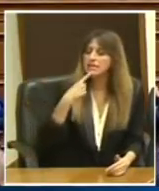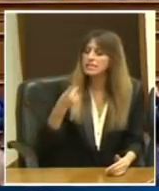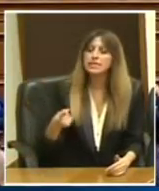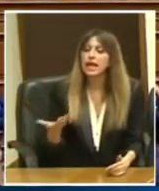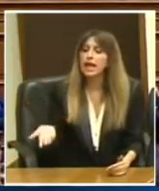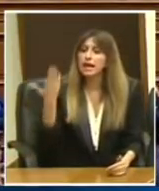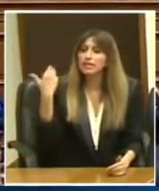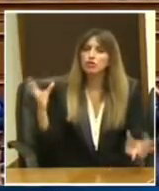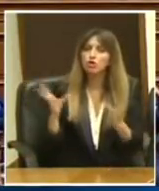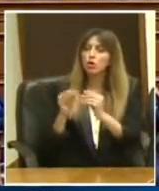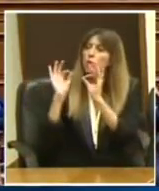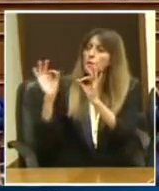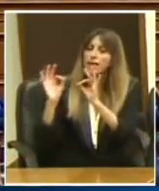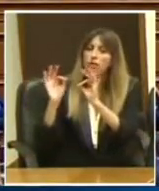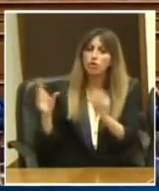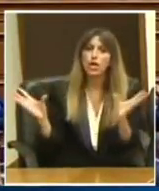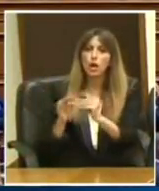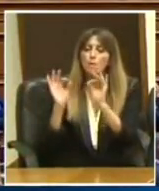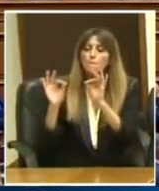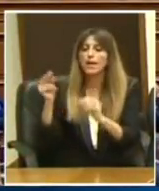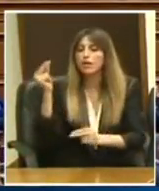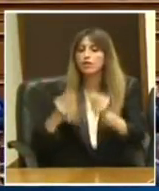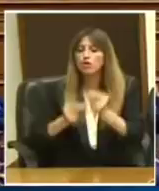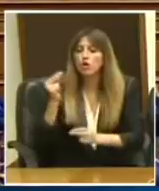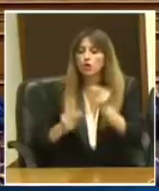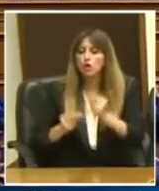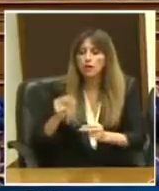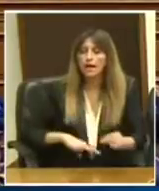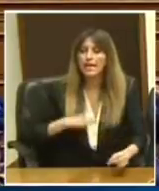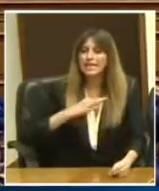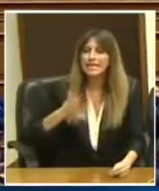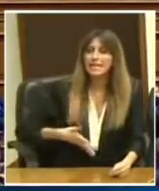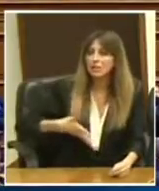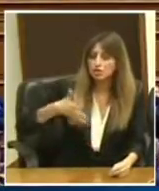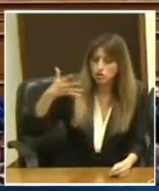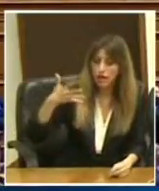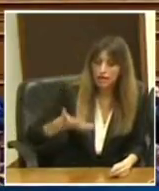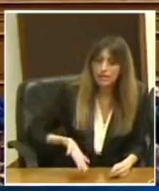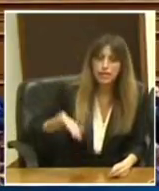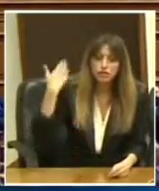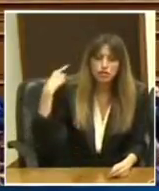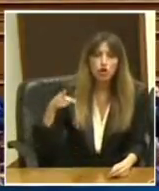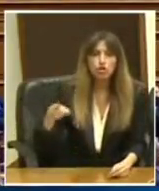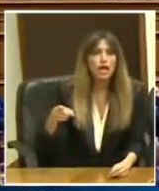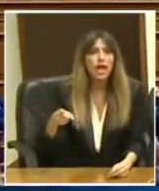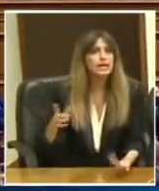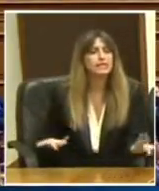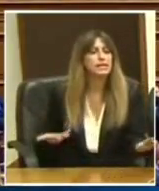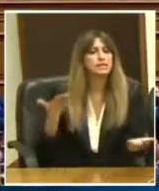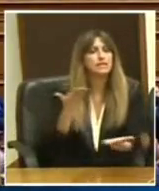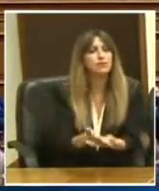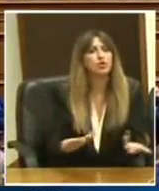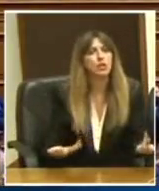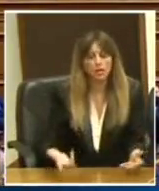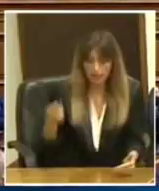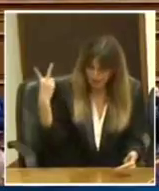μακεδονικό πρόβλημα, κύριε Μητσοτάκη? Ποια ήταν η θέση και η στάση σας? Ποια ήταν η θέση και η στάση η δική σας προσωπικά για